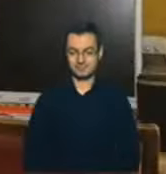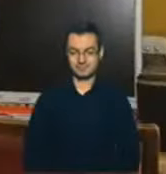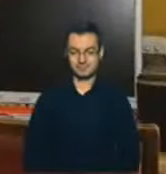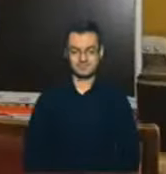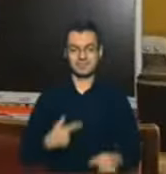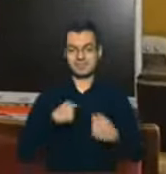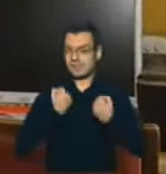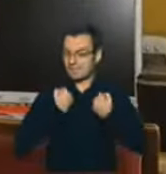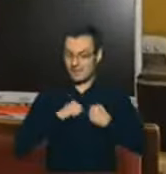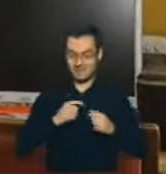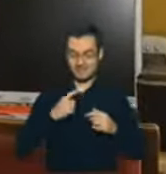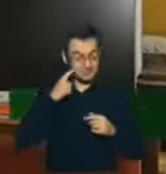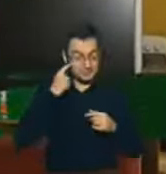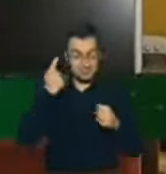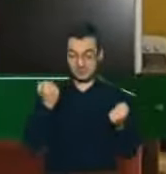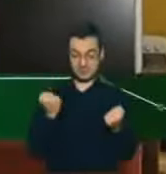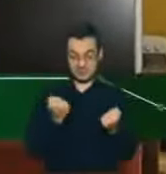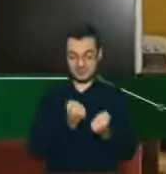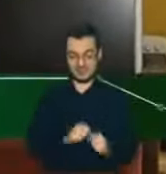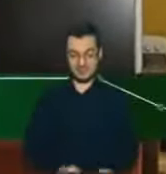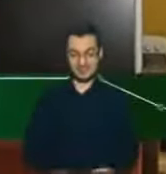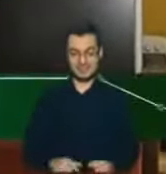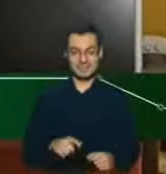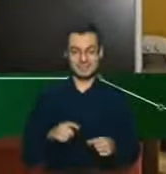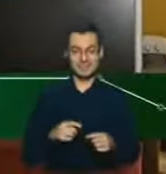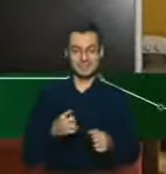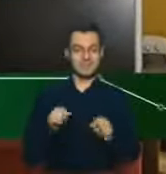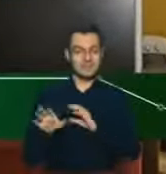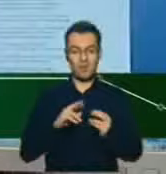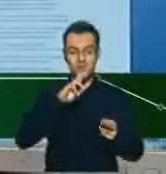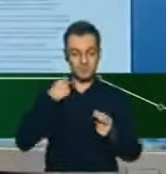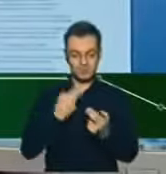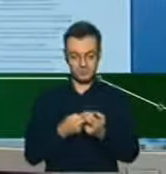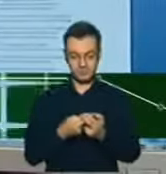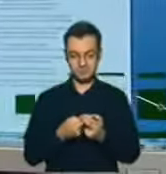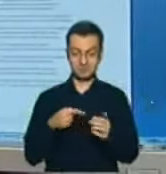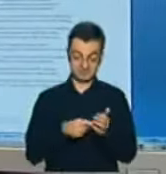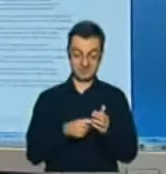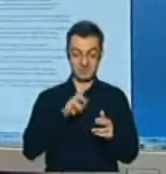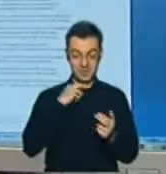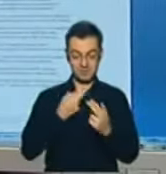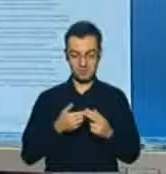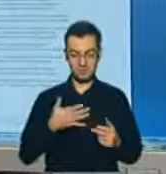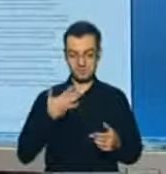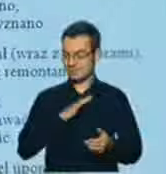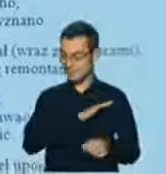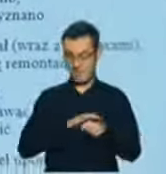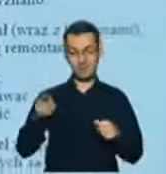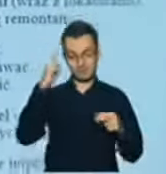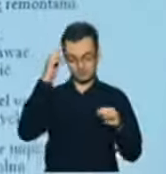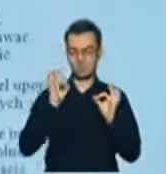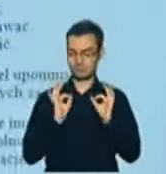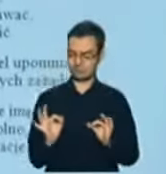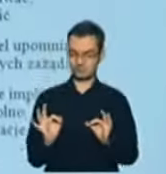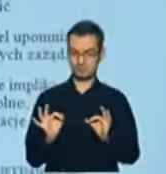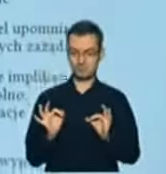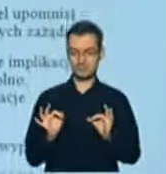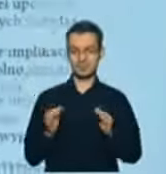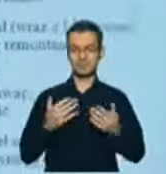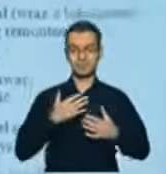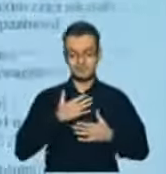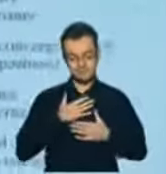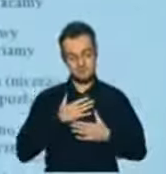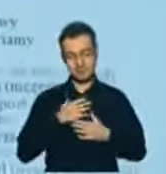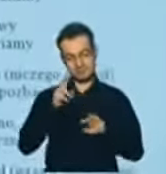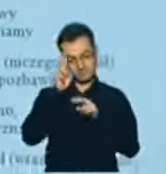Jestem bardzo wzruszona formą tej odpowiedzi. Ta odpowiedź była dla mnie w pełni zrozumiała. I mam